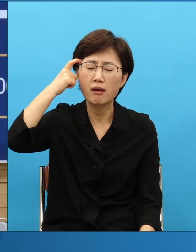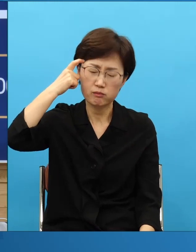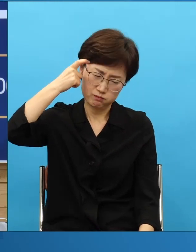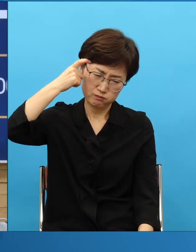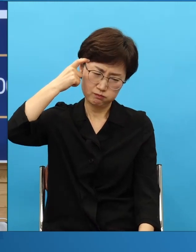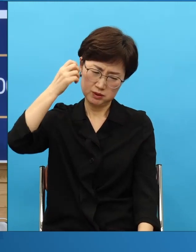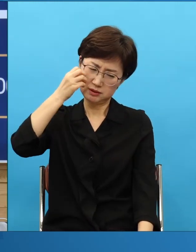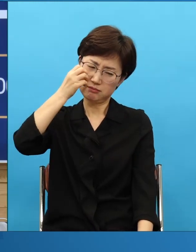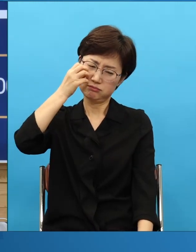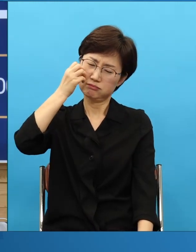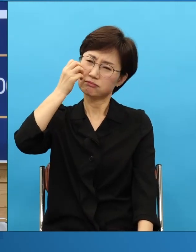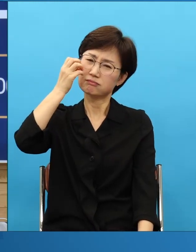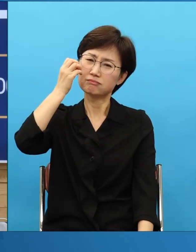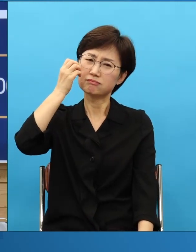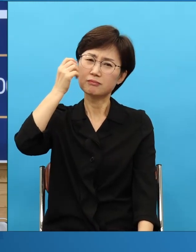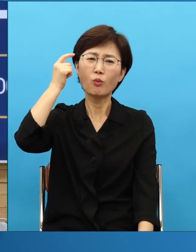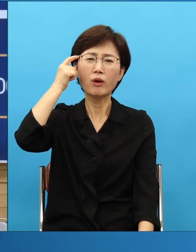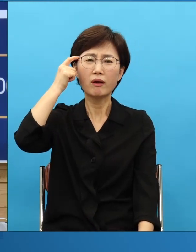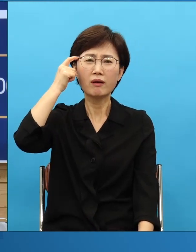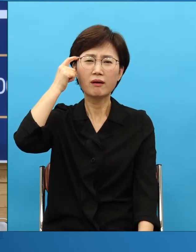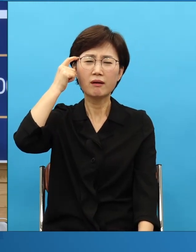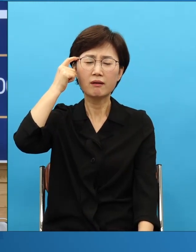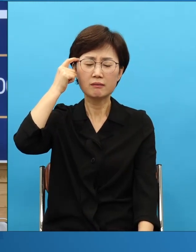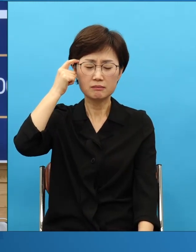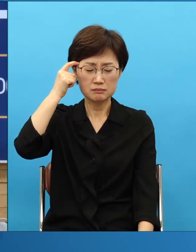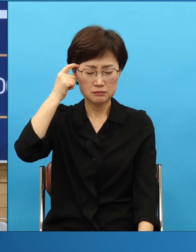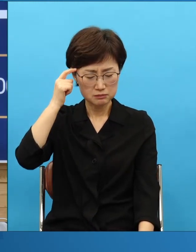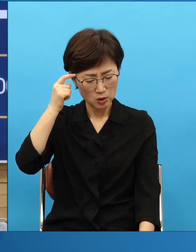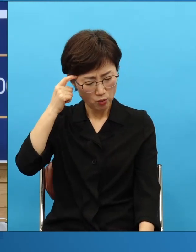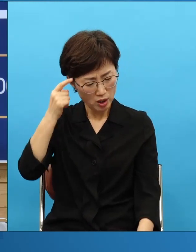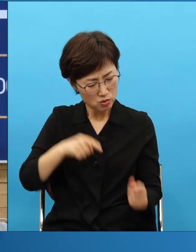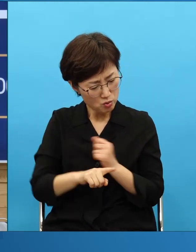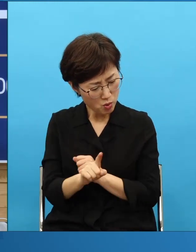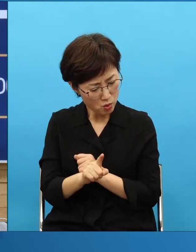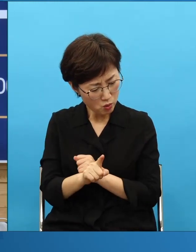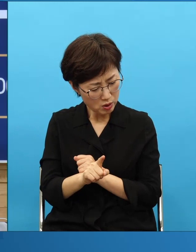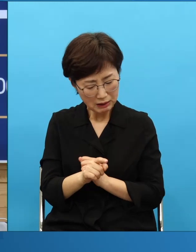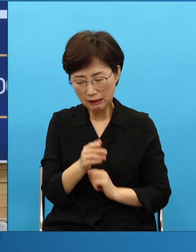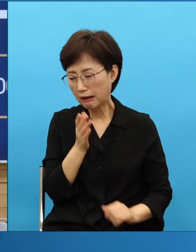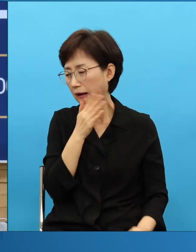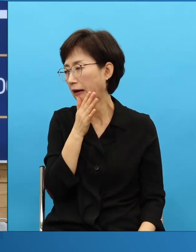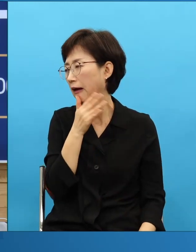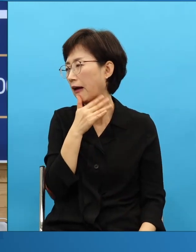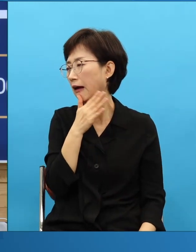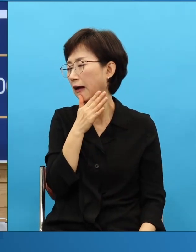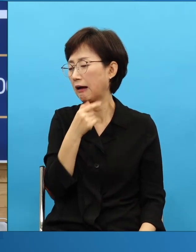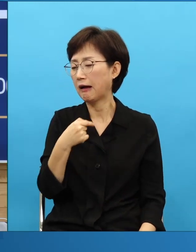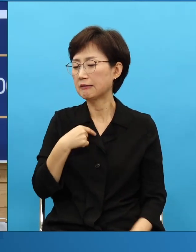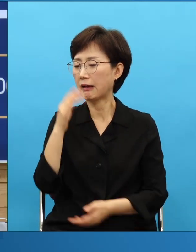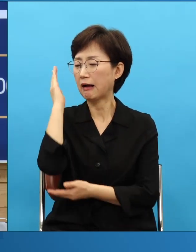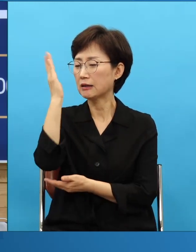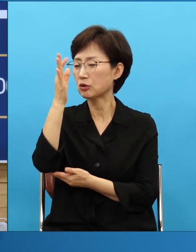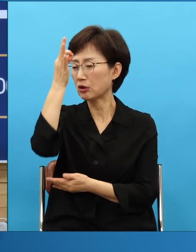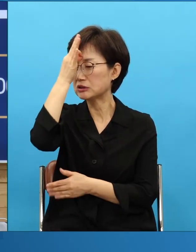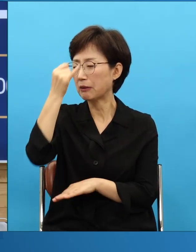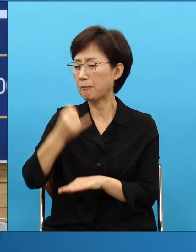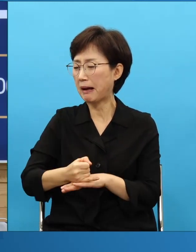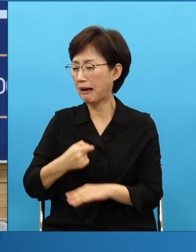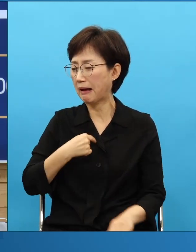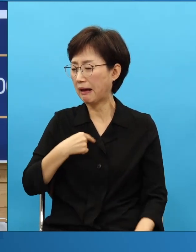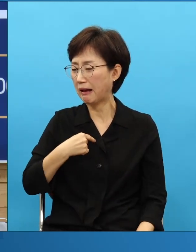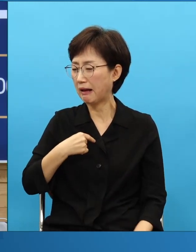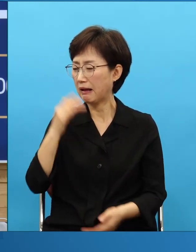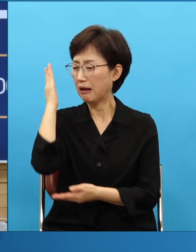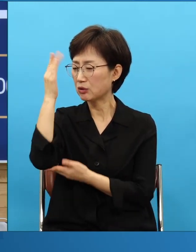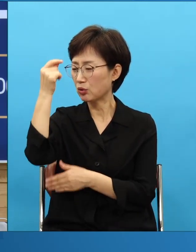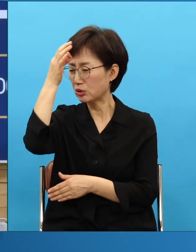already spoke about this in my sermons, but they ask me 그때 again. 내가 설교를 잘 못했구나. And it's at that time that I